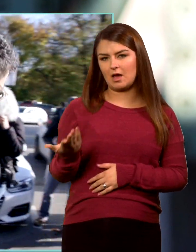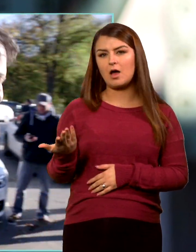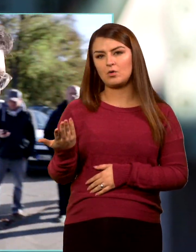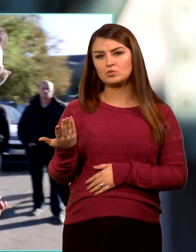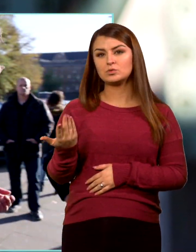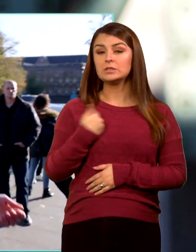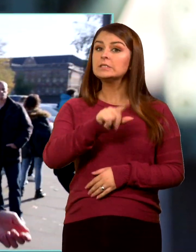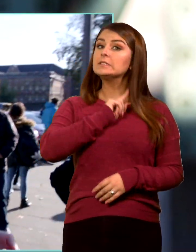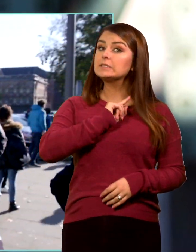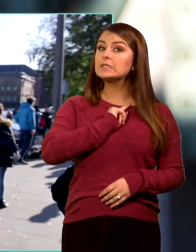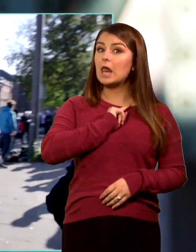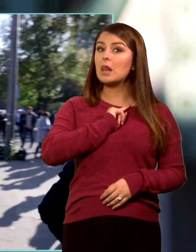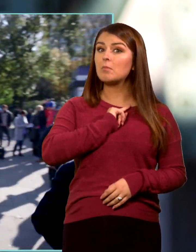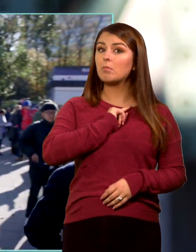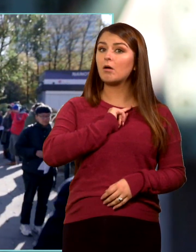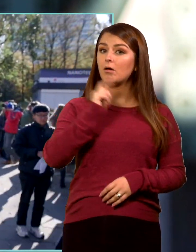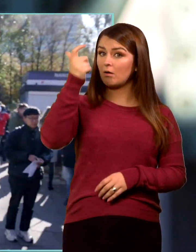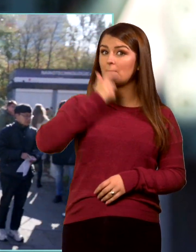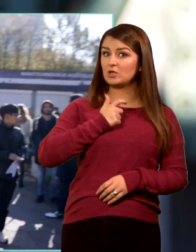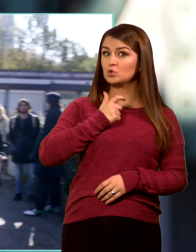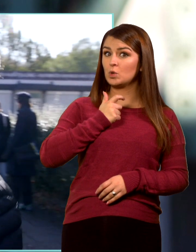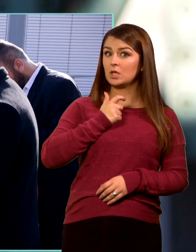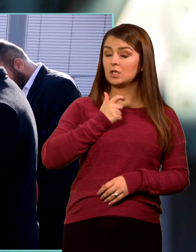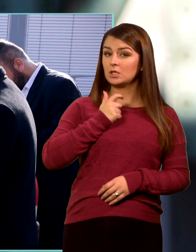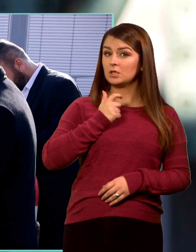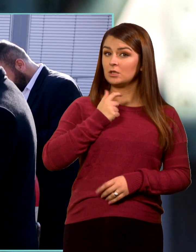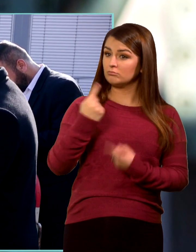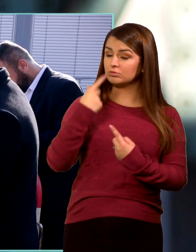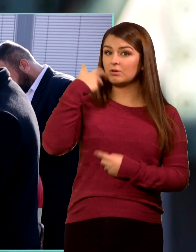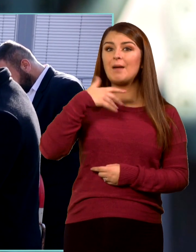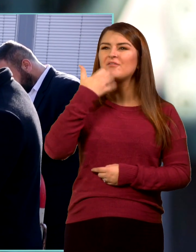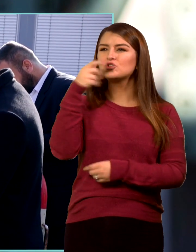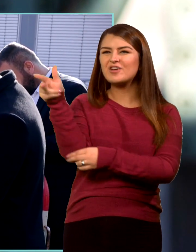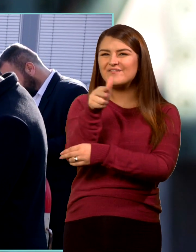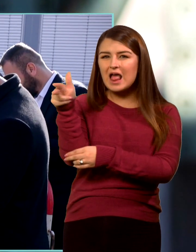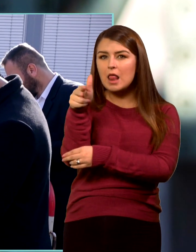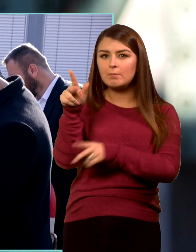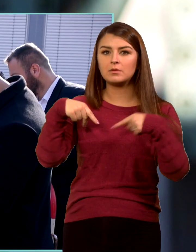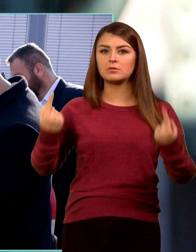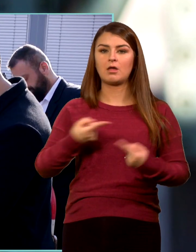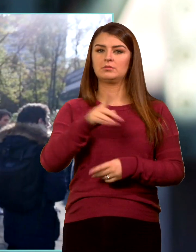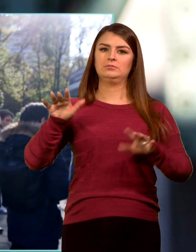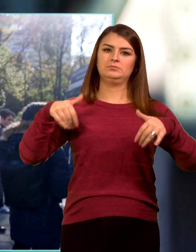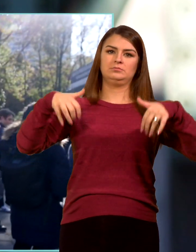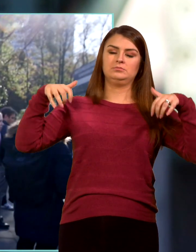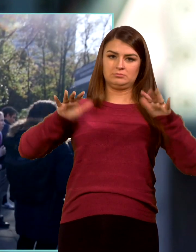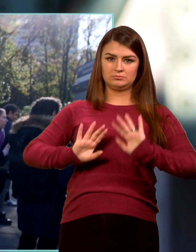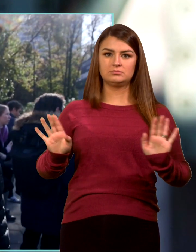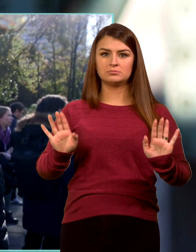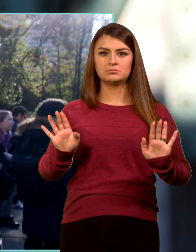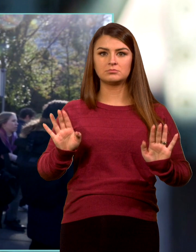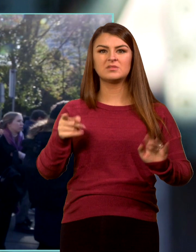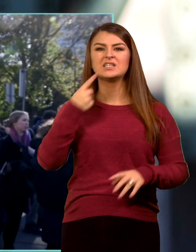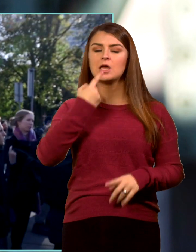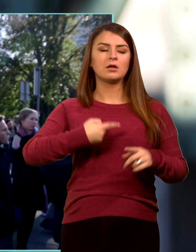Und persönlich sprechen sehr viele mit mir, aber sobald ich erwähne, dass wir das gerne filmen würden, möchte das keiner. Die meisten sagen, sie sind